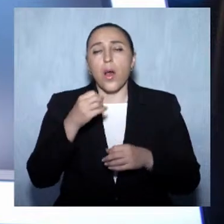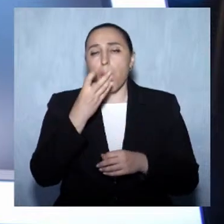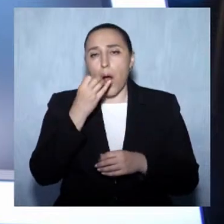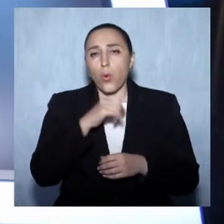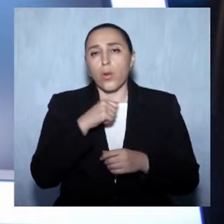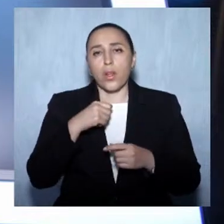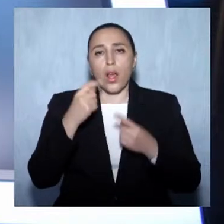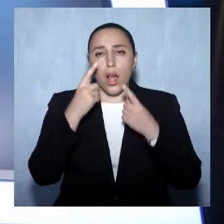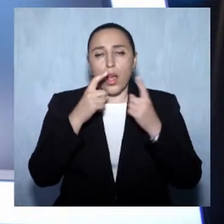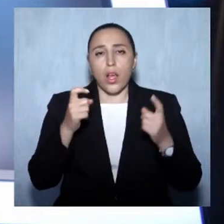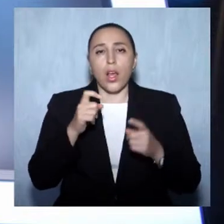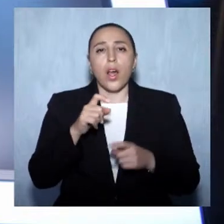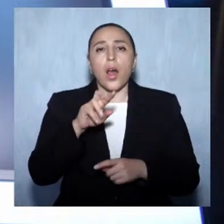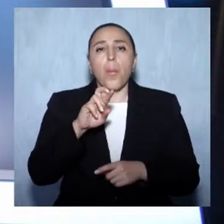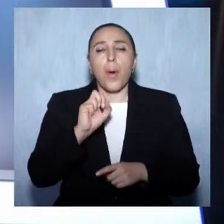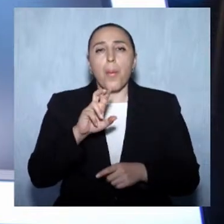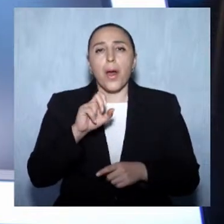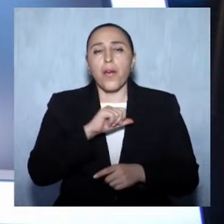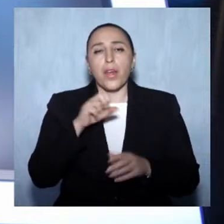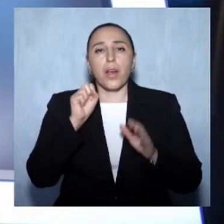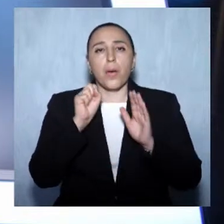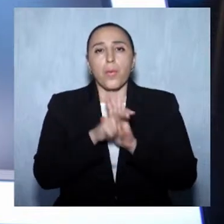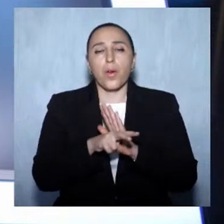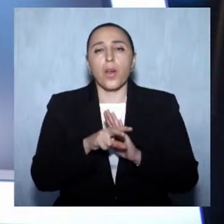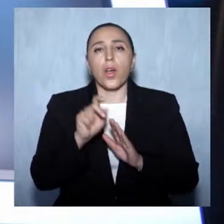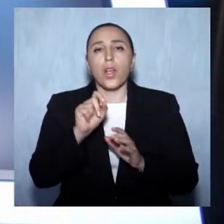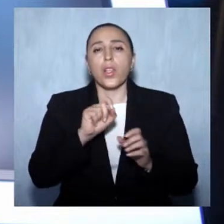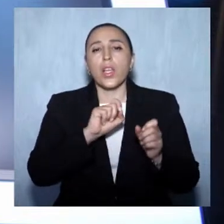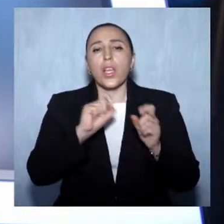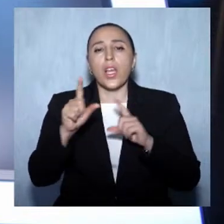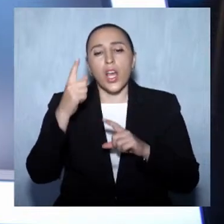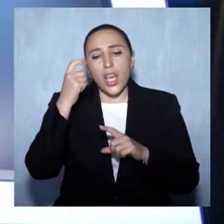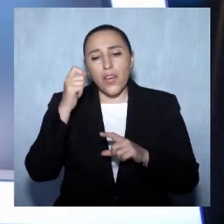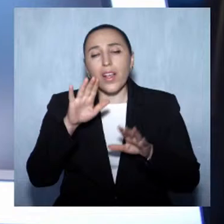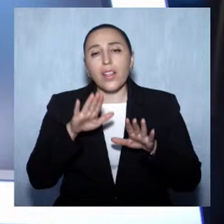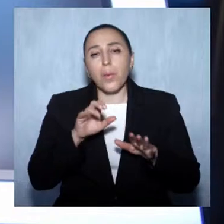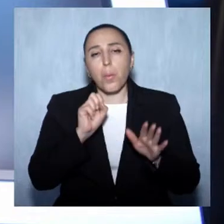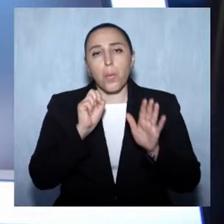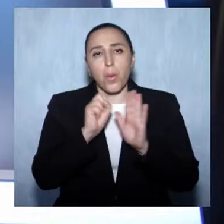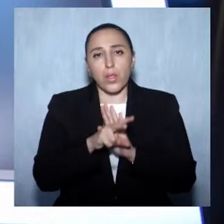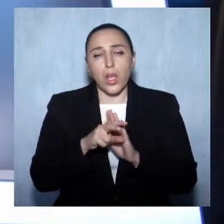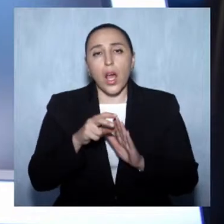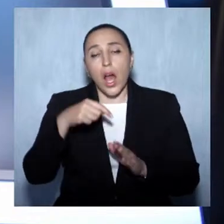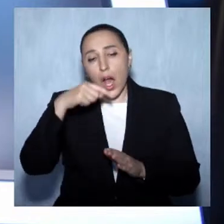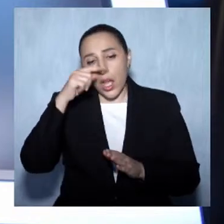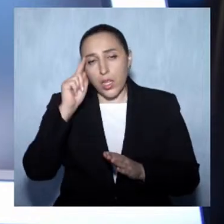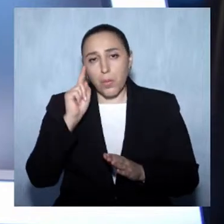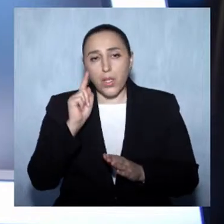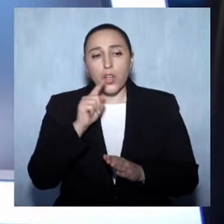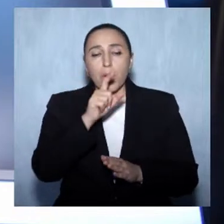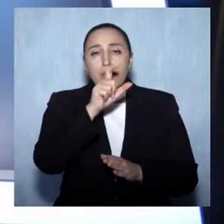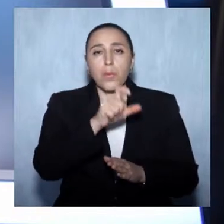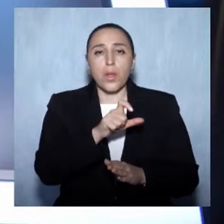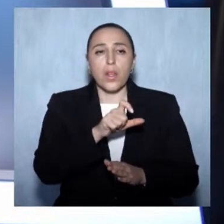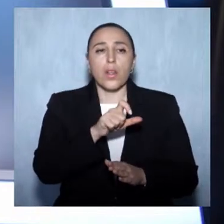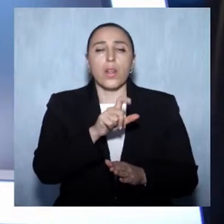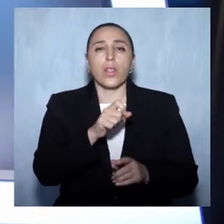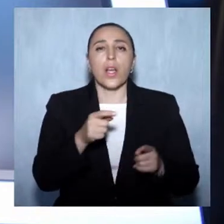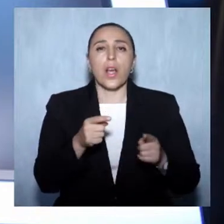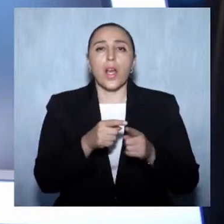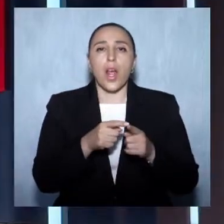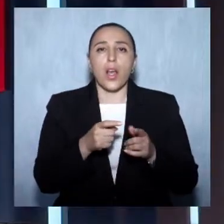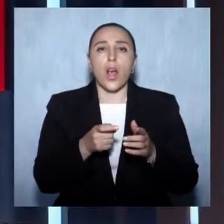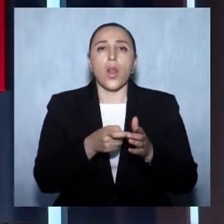Շարքային Բաբայևը փախուստի է դիմել Գյանջայի հոսպիտալի հոգեբուժական բաժնից, Ադրբեջանում նրա նկատմամբ քրեական գործ է